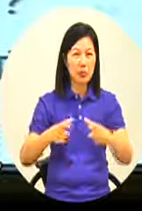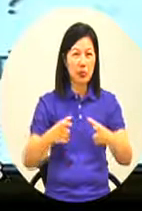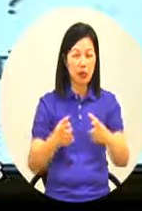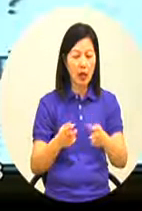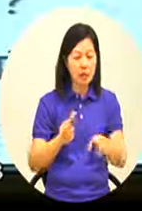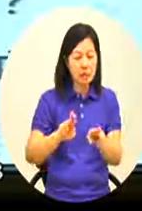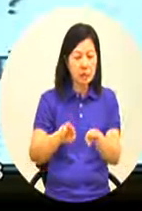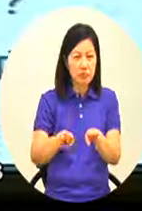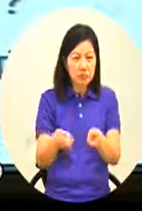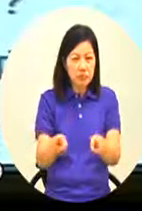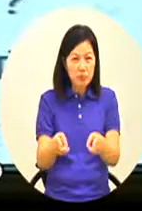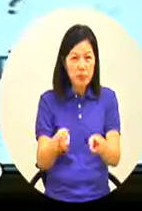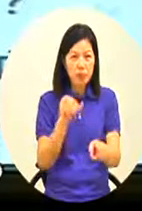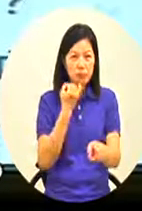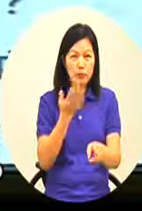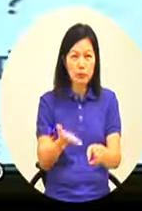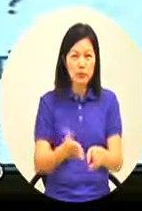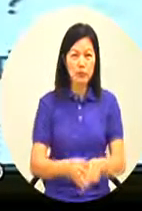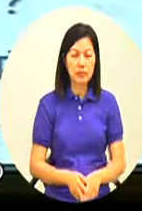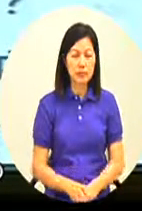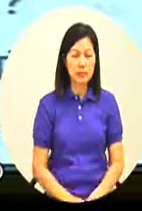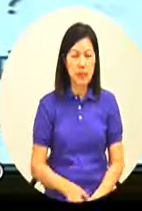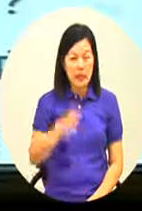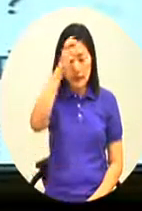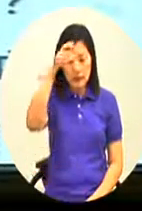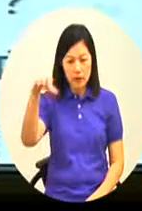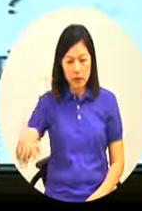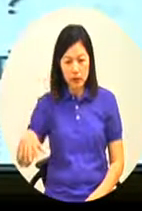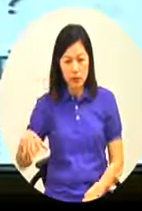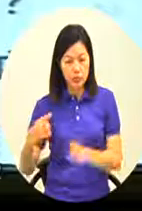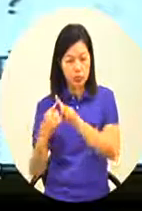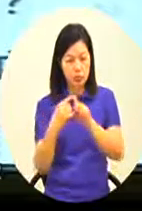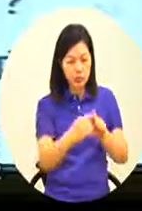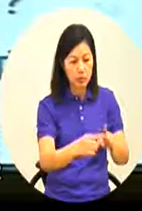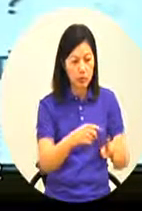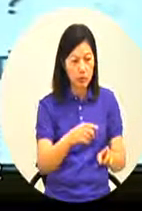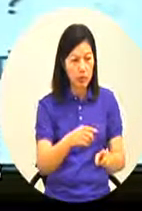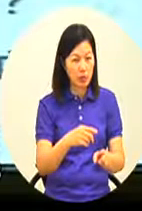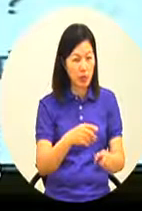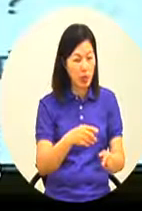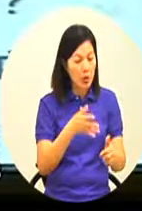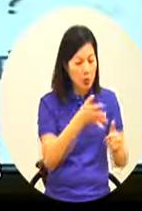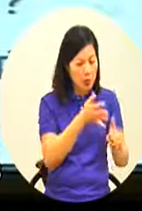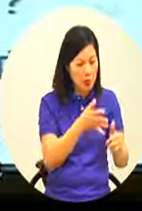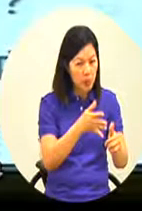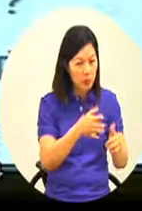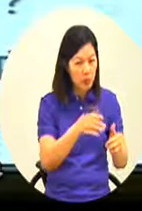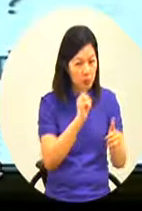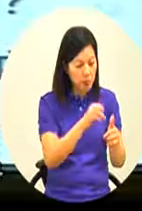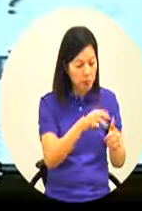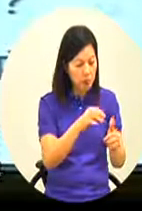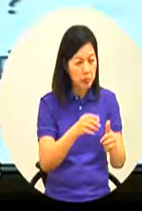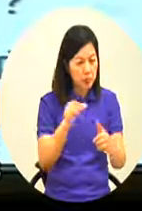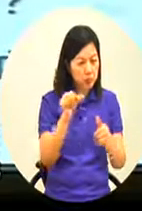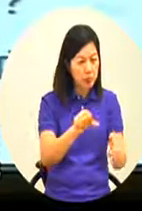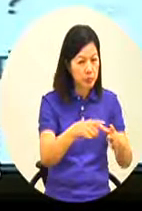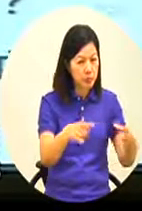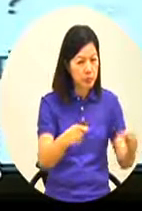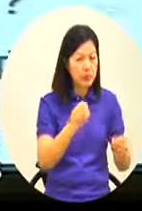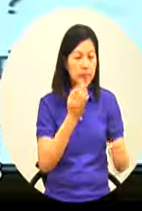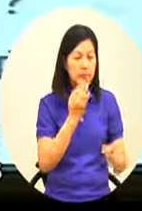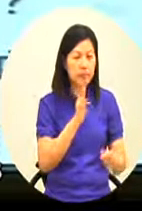里面烤肉的话，是警察单位进去劝导开单，还是谁？那如果骑机